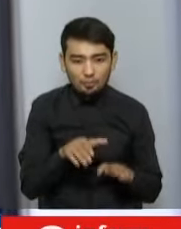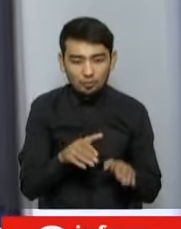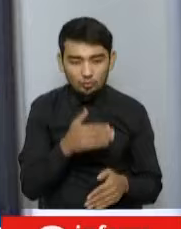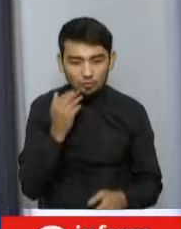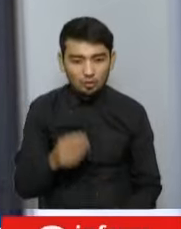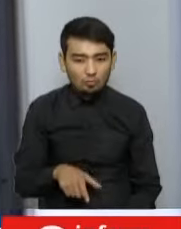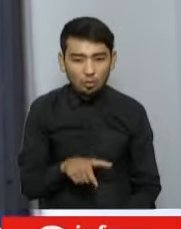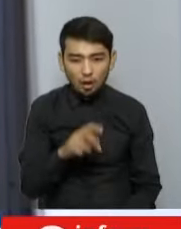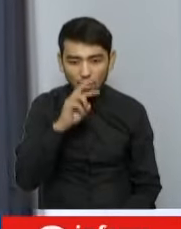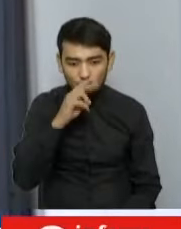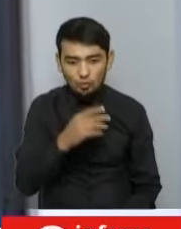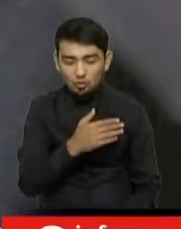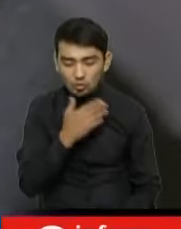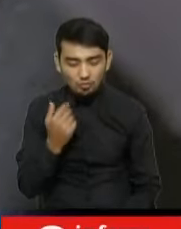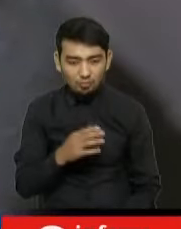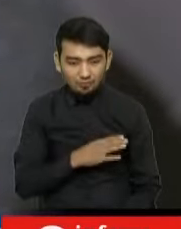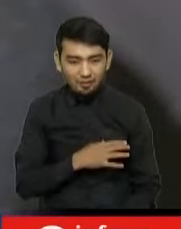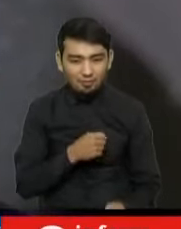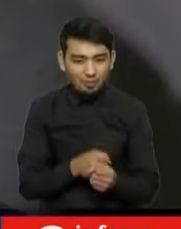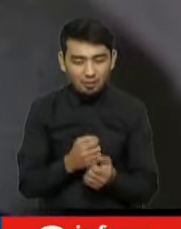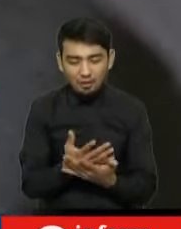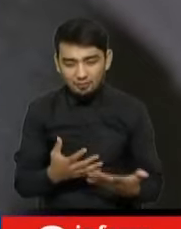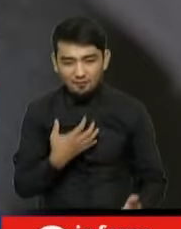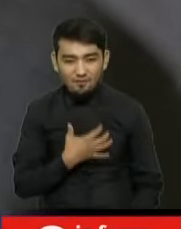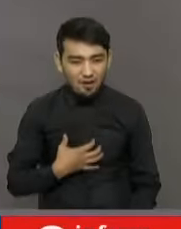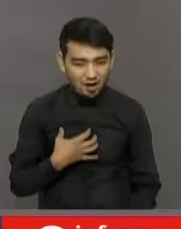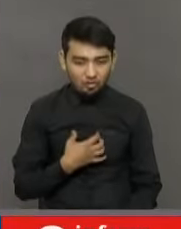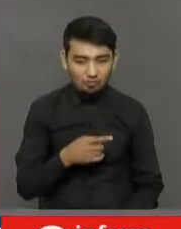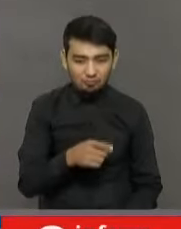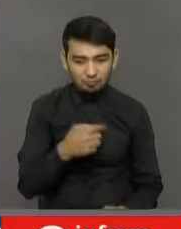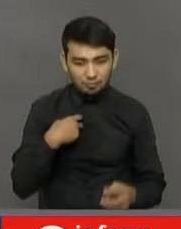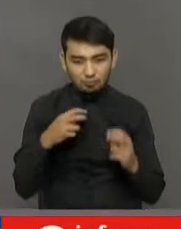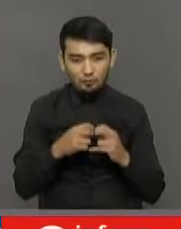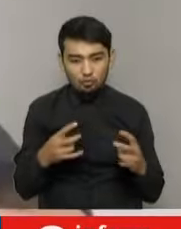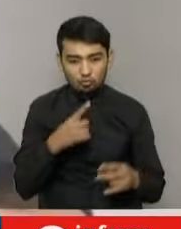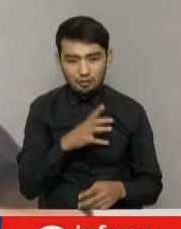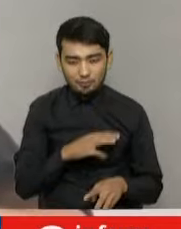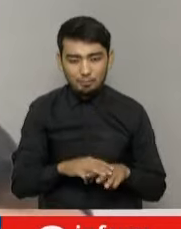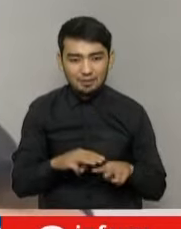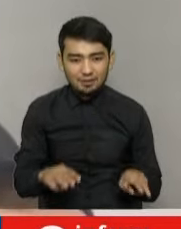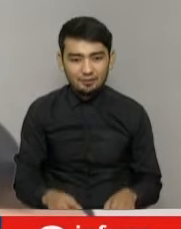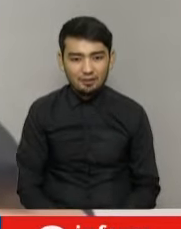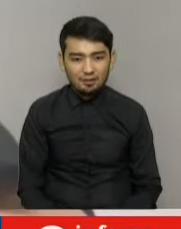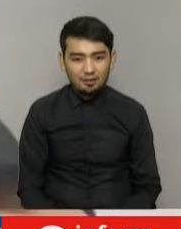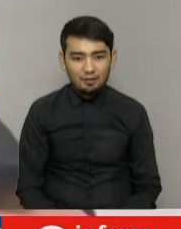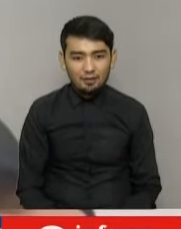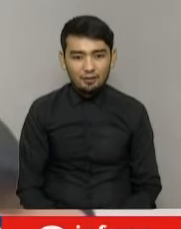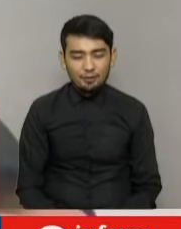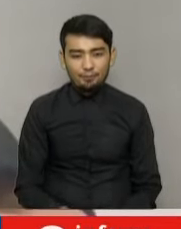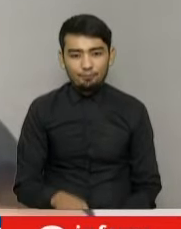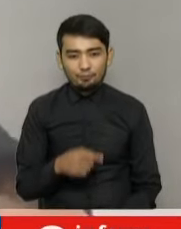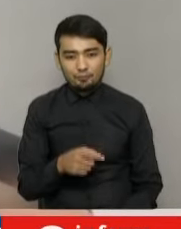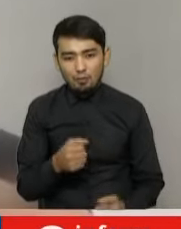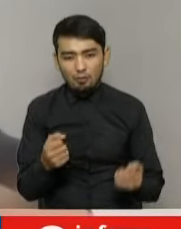не прощает, потому режим соблюдения труда и отдыха весьма важен, говорят в профильном министерстве. Очень важно не ездить больше 9